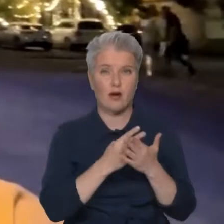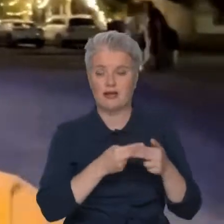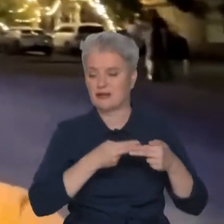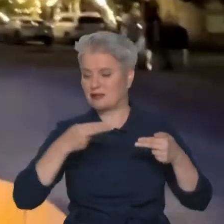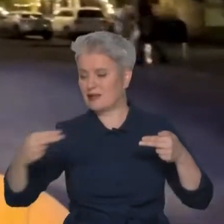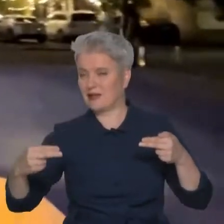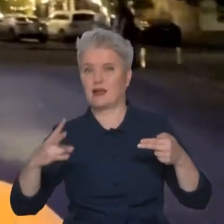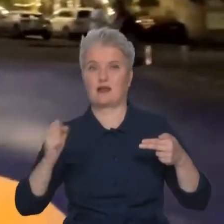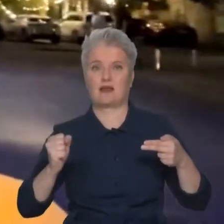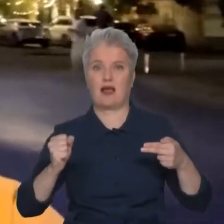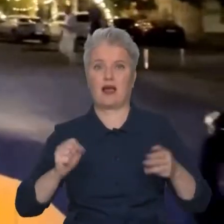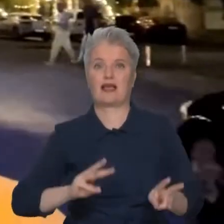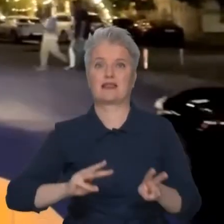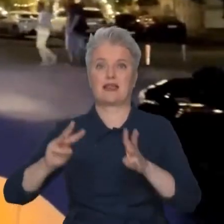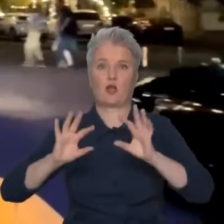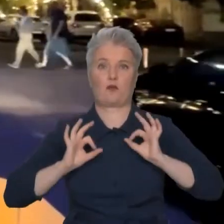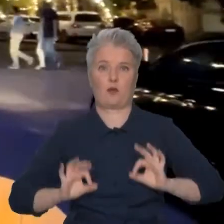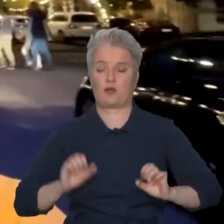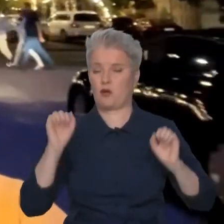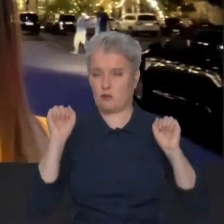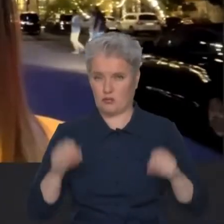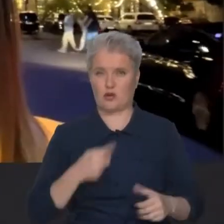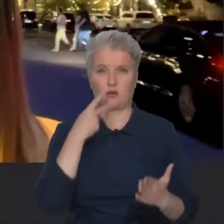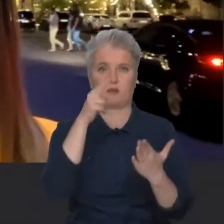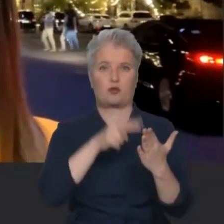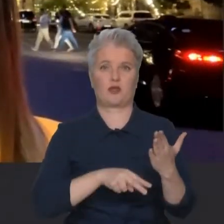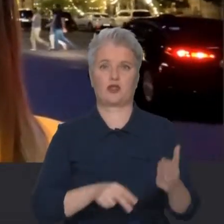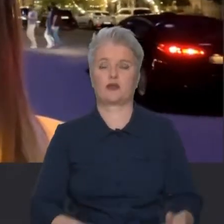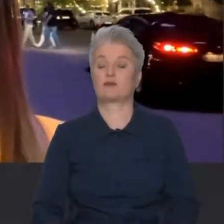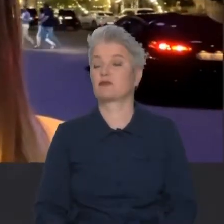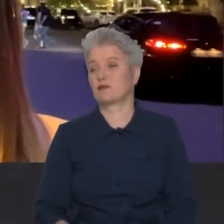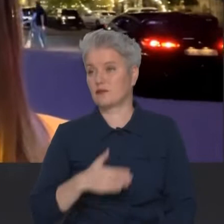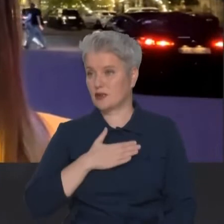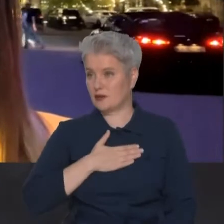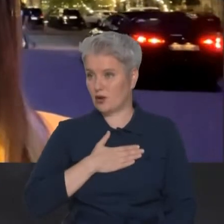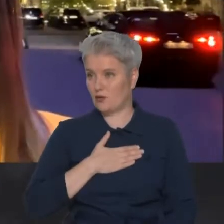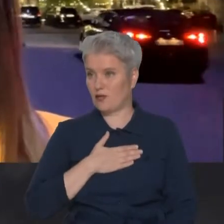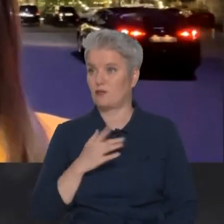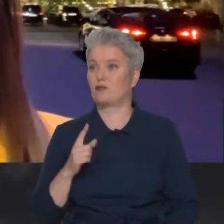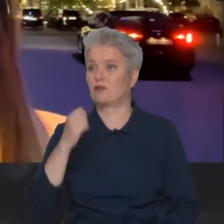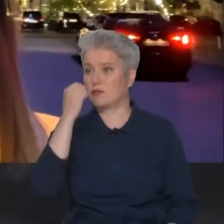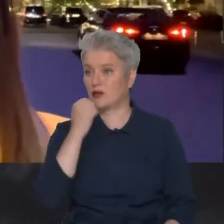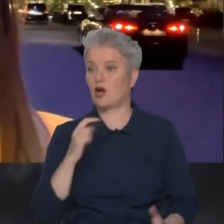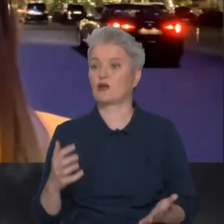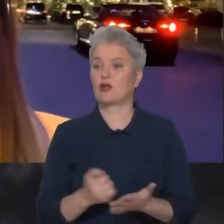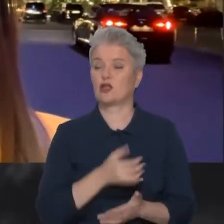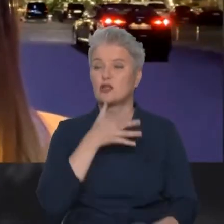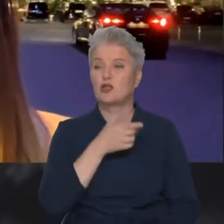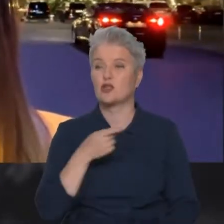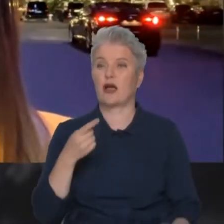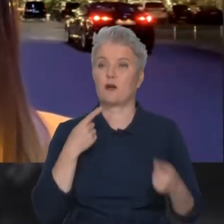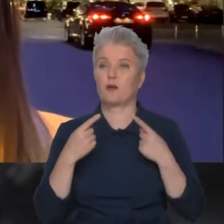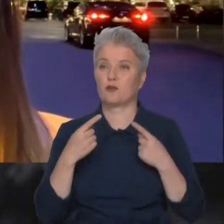сайт прокуратури. Тобто це все можна в базі даних побачити. Дякую вам, що знайшли час з нами